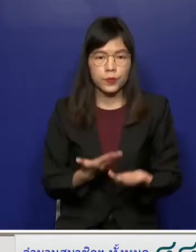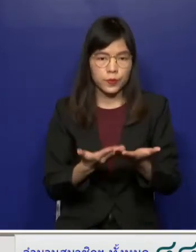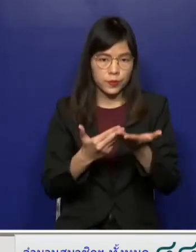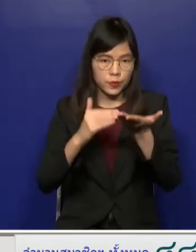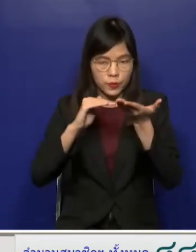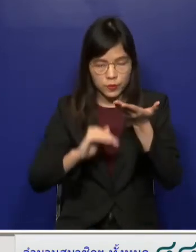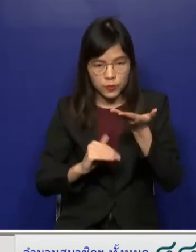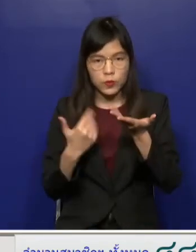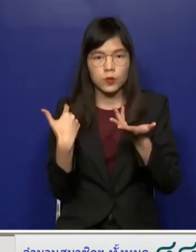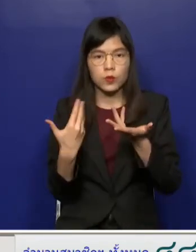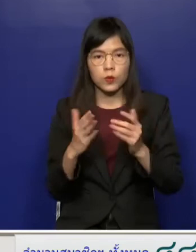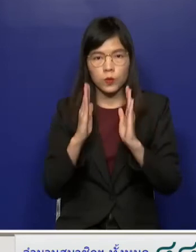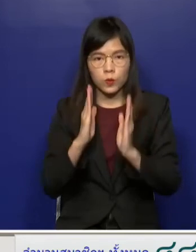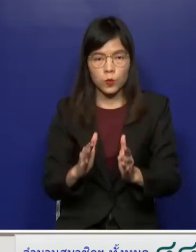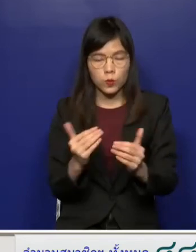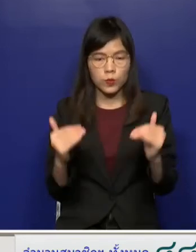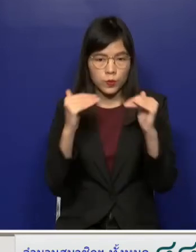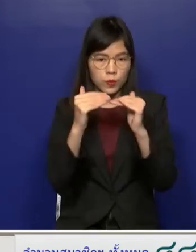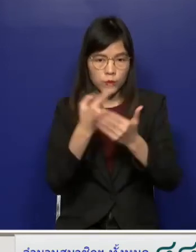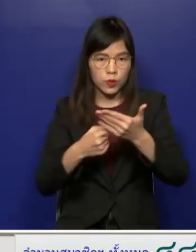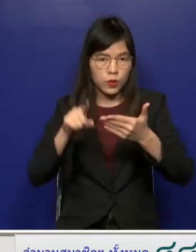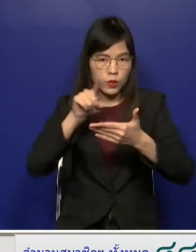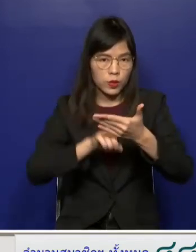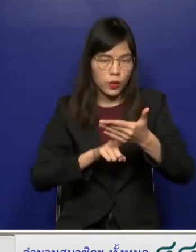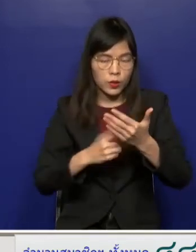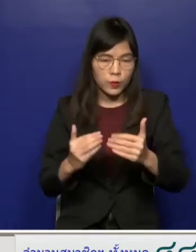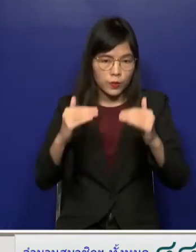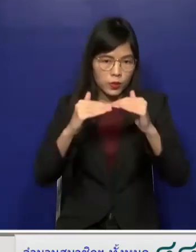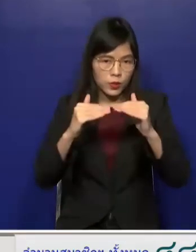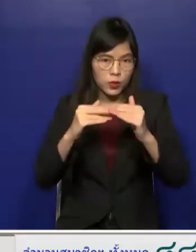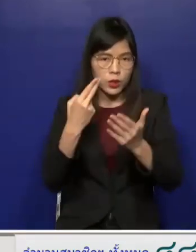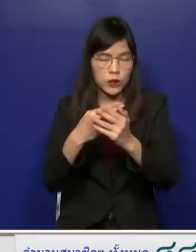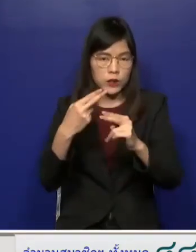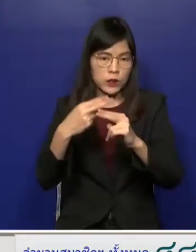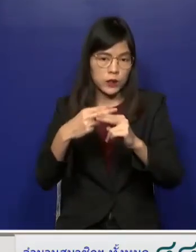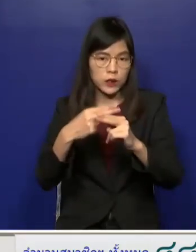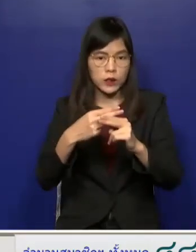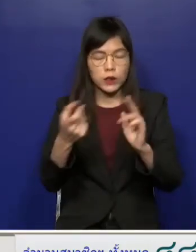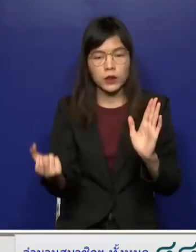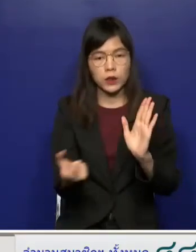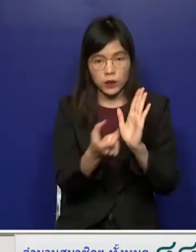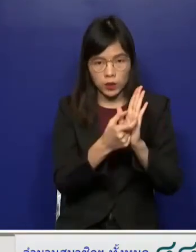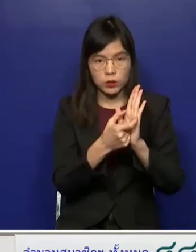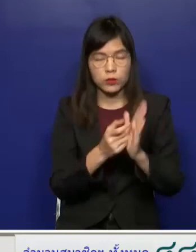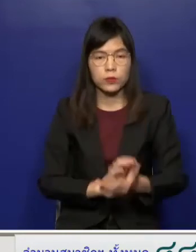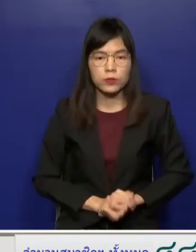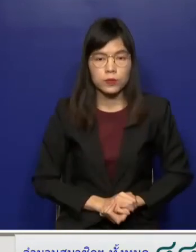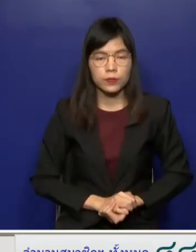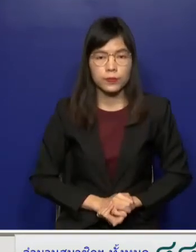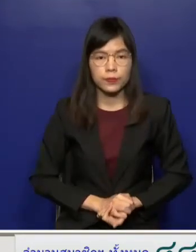วนของผู้มีสิทธิ์เลือกตั้งที่สามารถเสนอชื่อในข้อยตินี้ได้นะครับก็ขอถือโอกาส